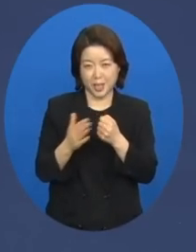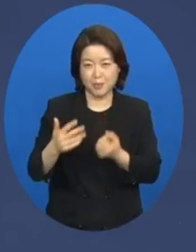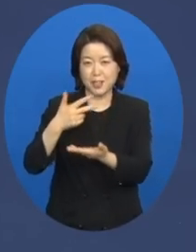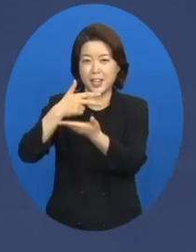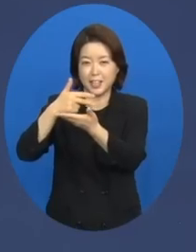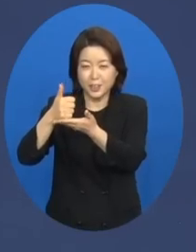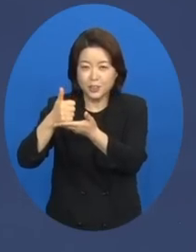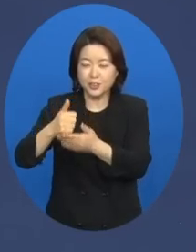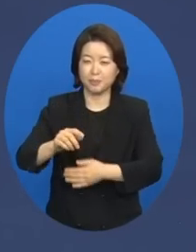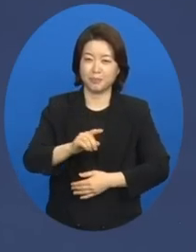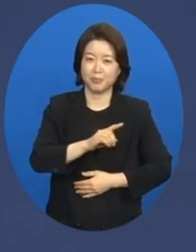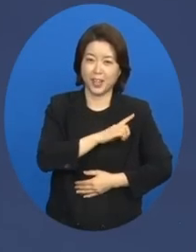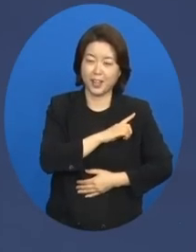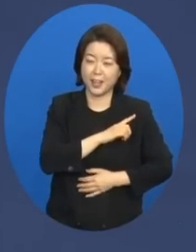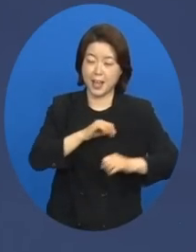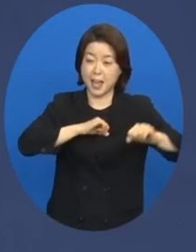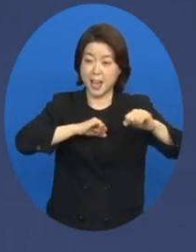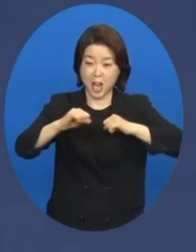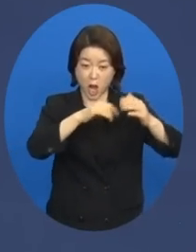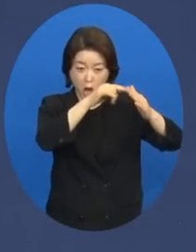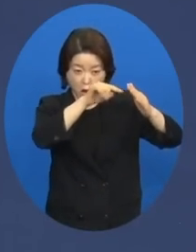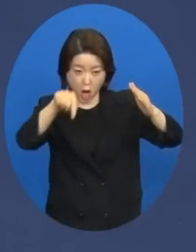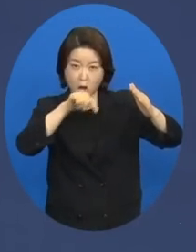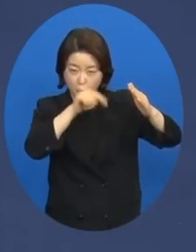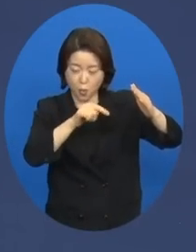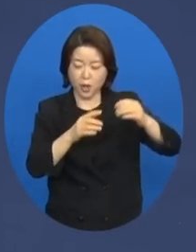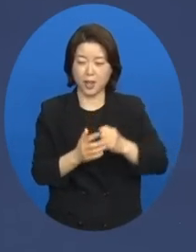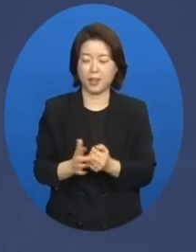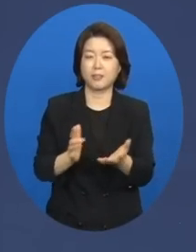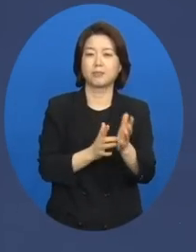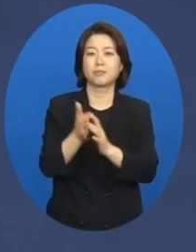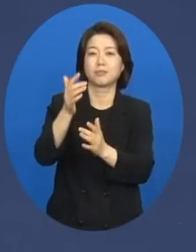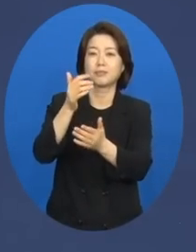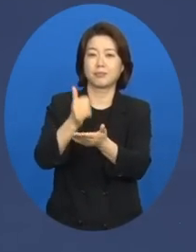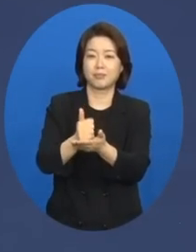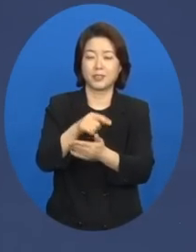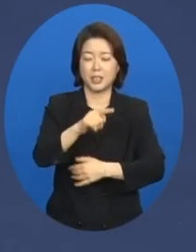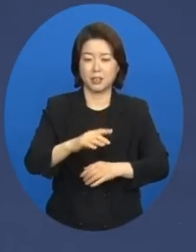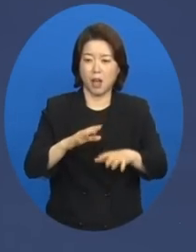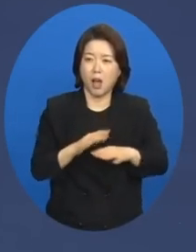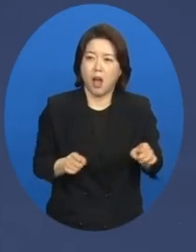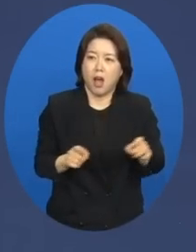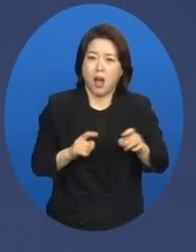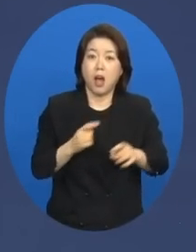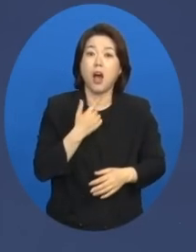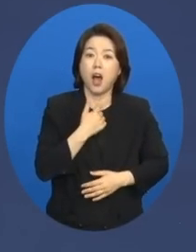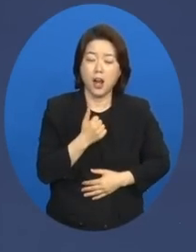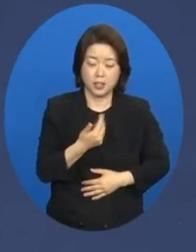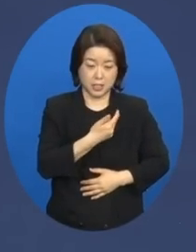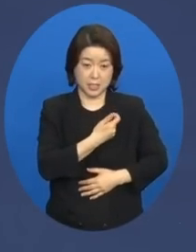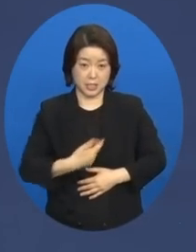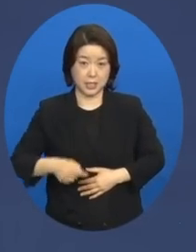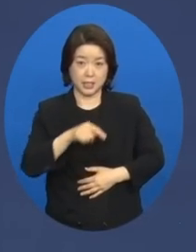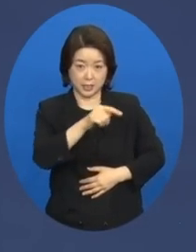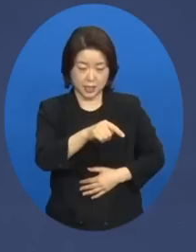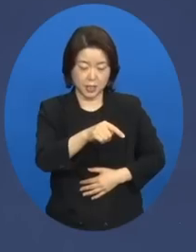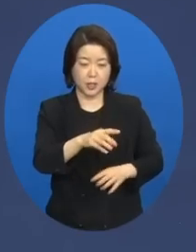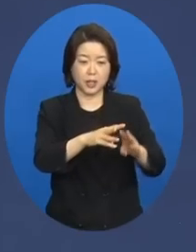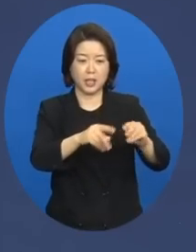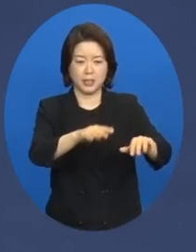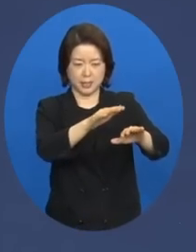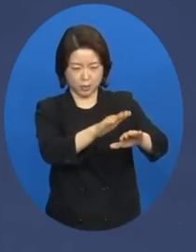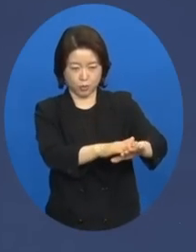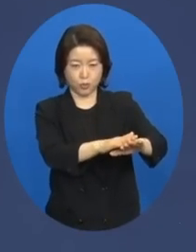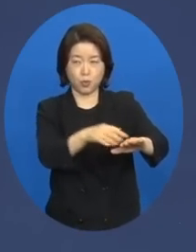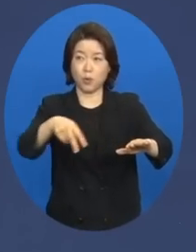주님이 가장 역사 중에 예수님께서 그 두려움에 떨고 있던 제자들을 이 땅에 남겨두고 가실